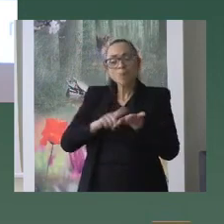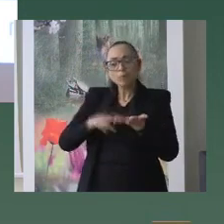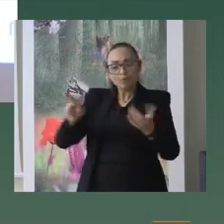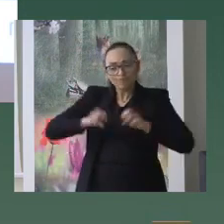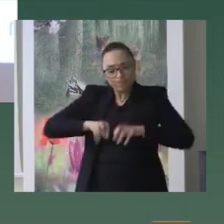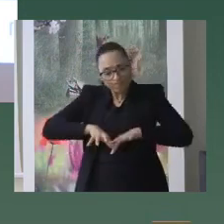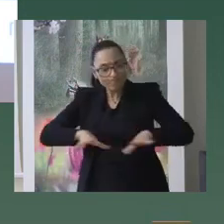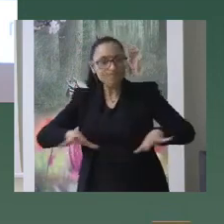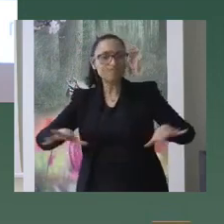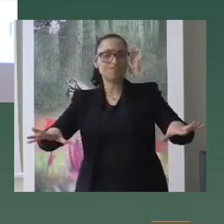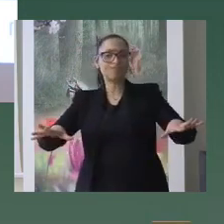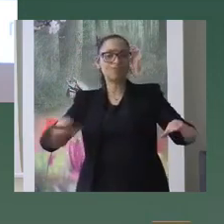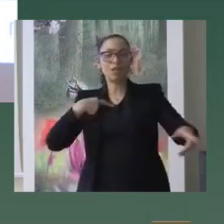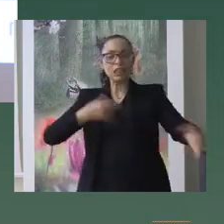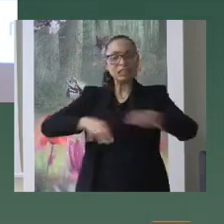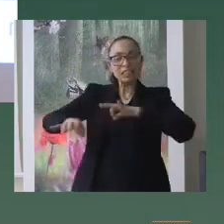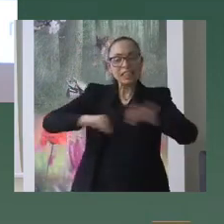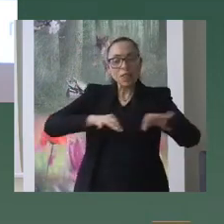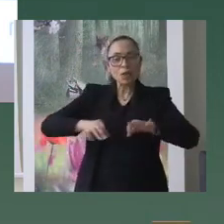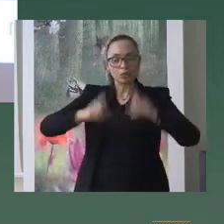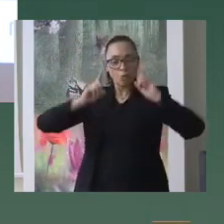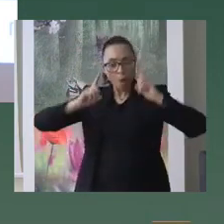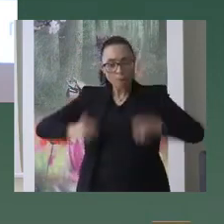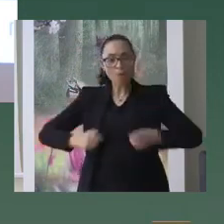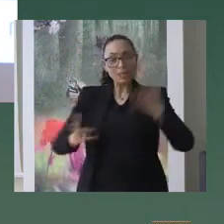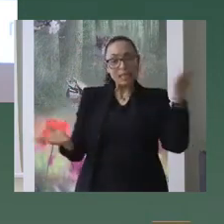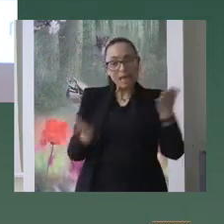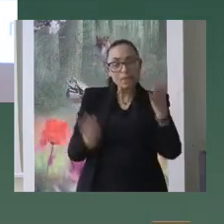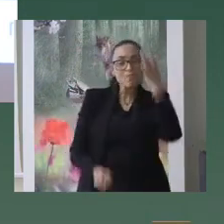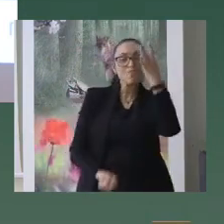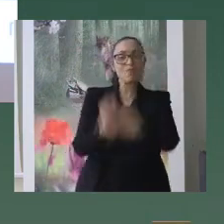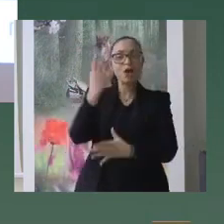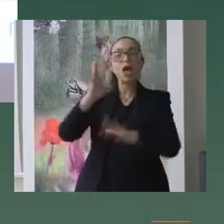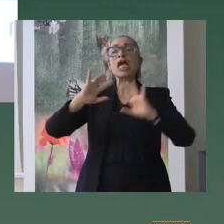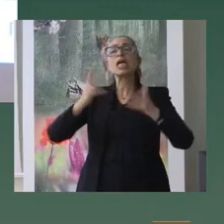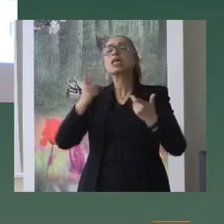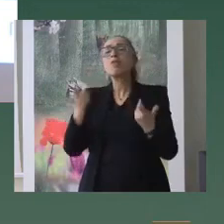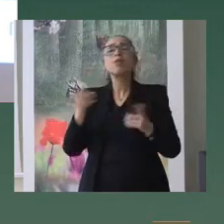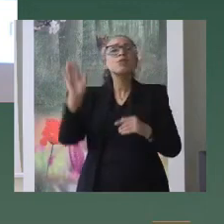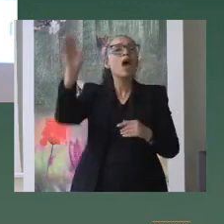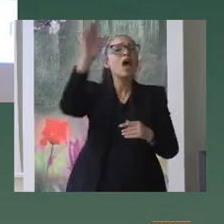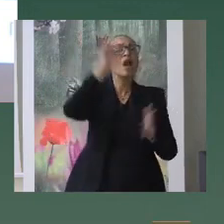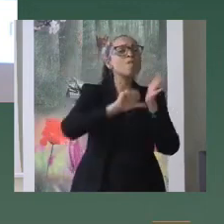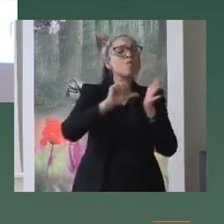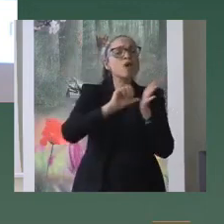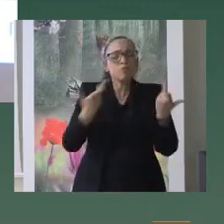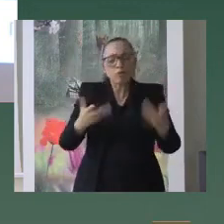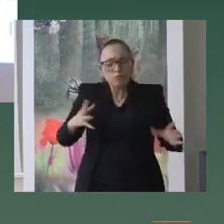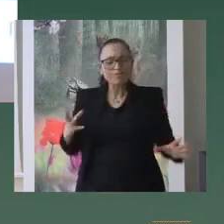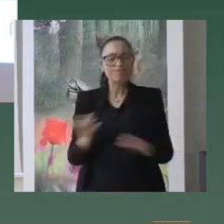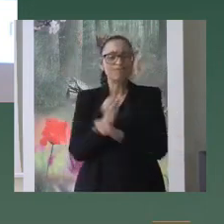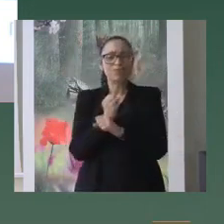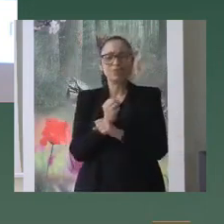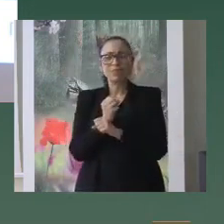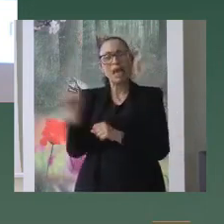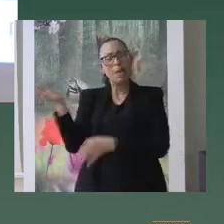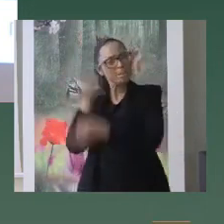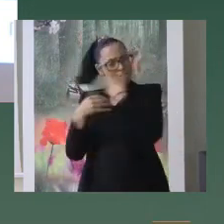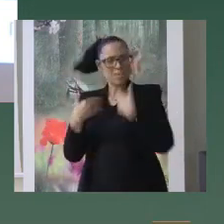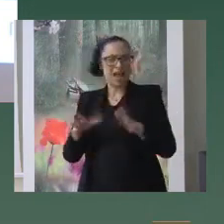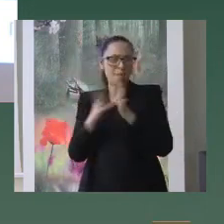προς αυτή την κατεύθυνση, δηλαδή προς το σχεδιασμό σε κάτι καινούριο και πώς κινητοποιήθηκαν οι άλλες πόλεις. Μας είπατε κάποια παραδείγματα, αλλά αν θέλετε